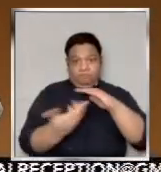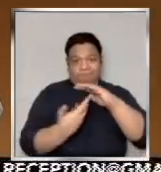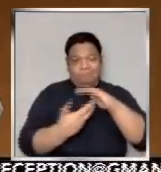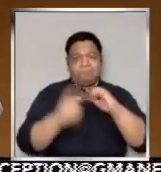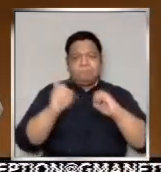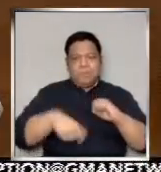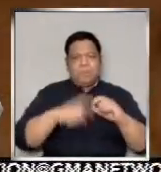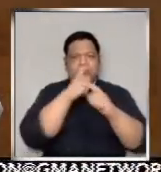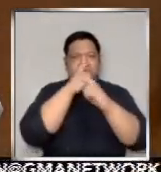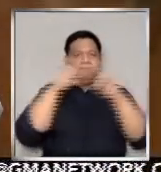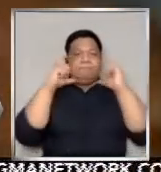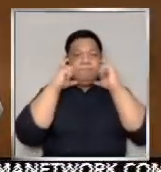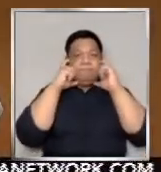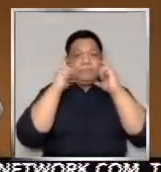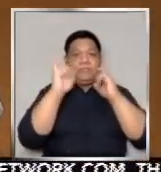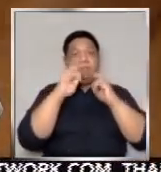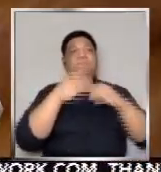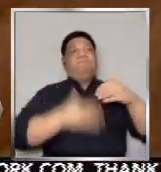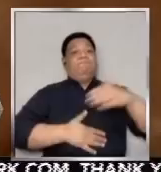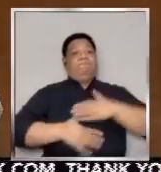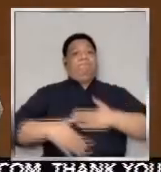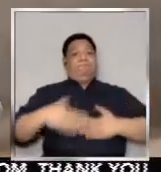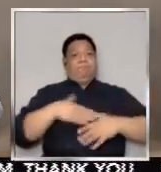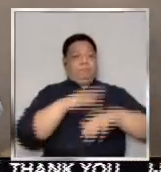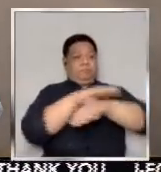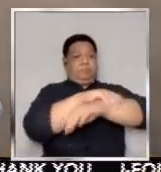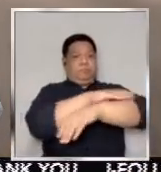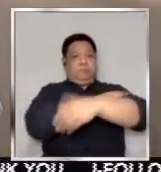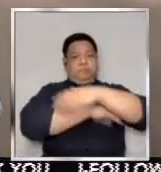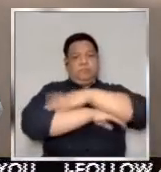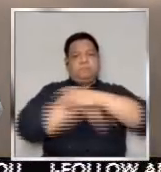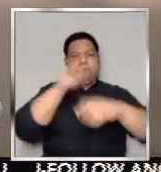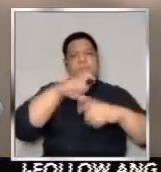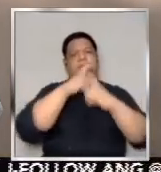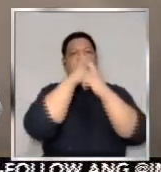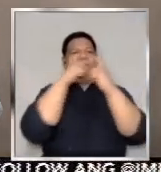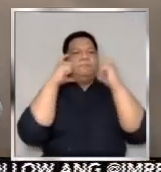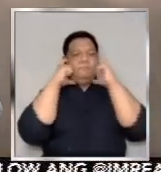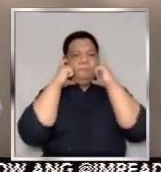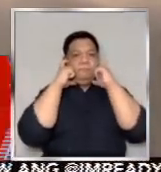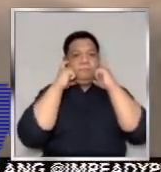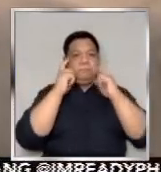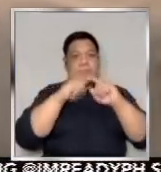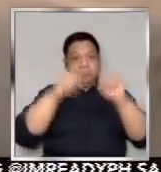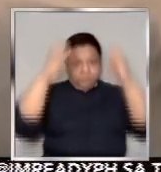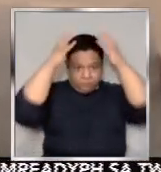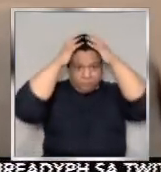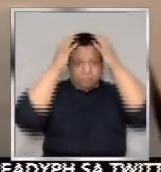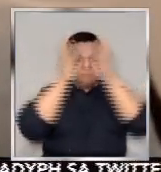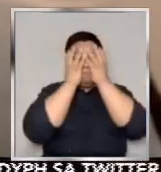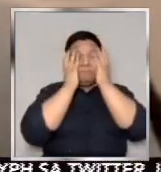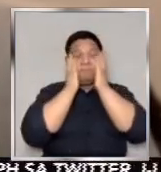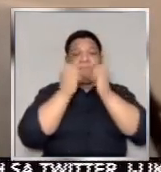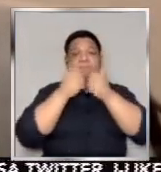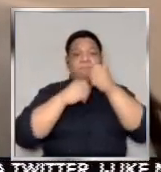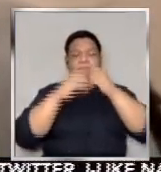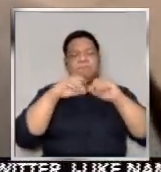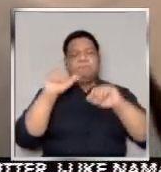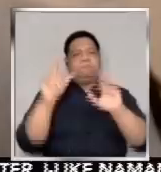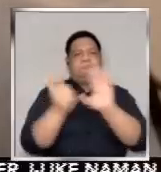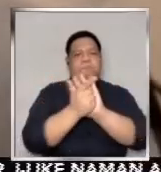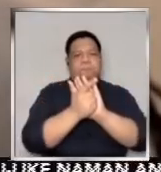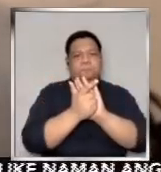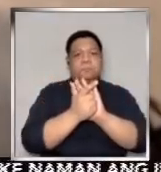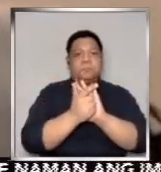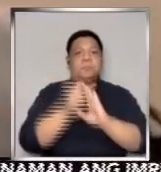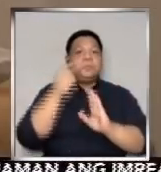para masahihin ang tiyan, kamay, binti at paa. Pero wala nang masahe sa ulo o mukha pag nakaharap ito. I-check din ang temperatura ng